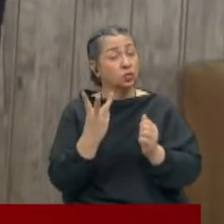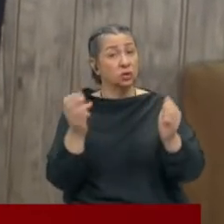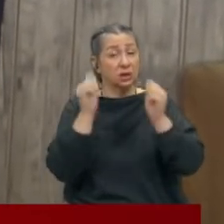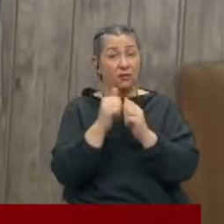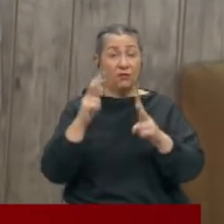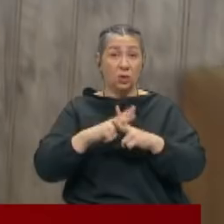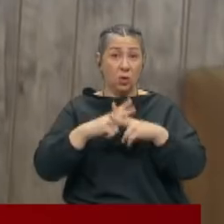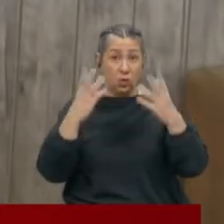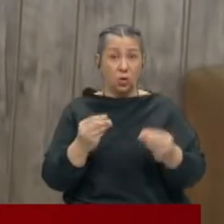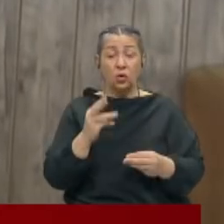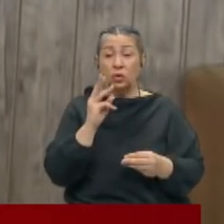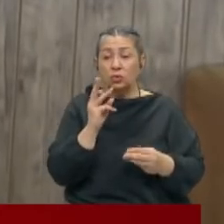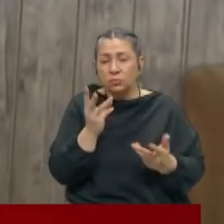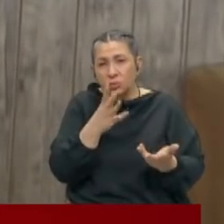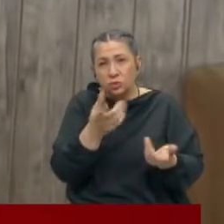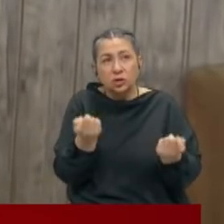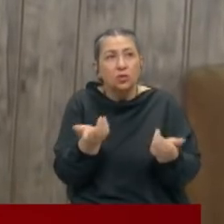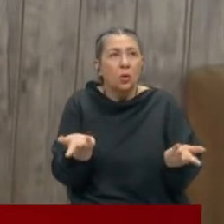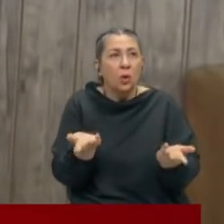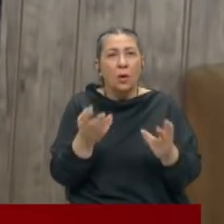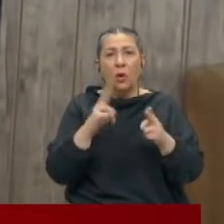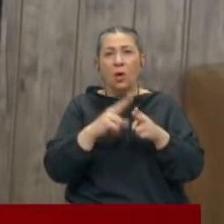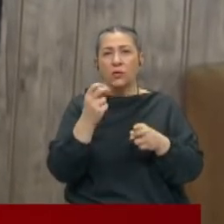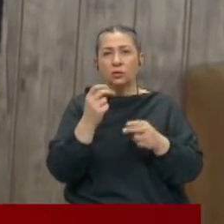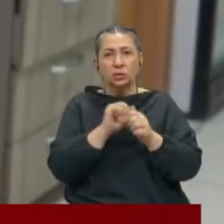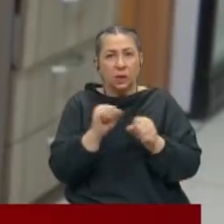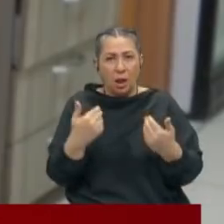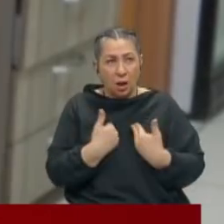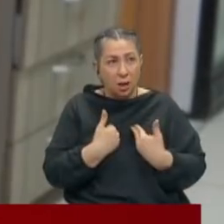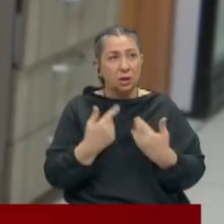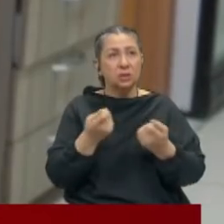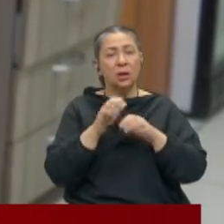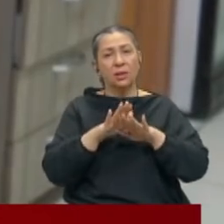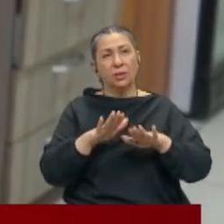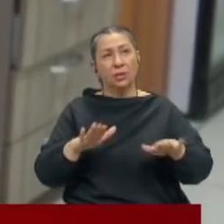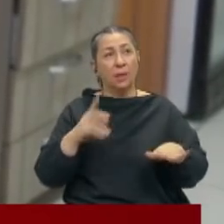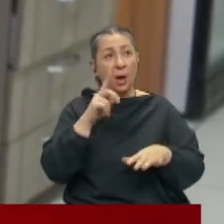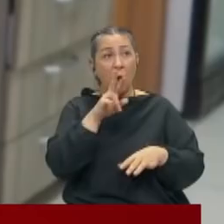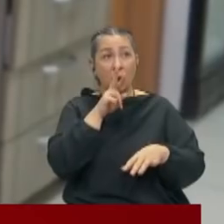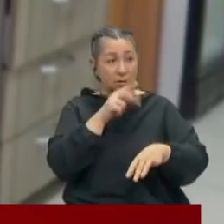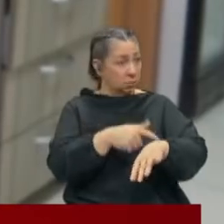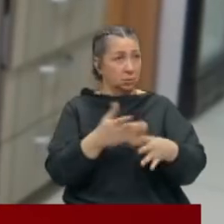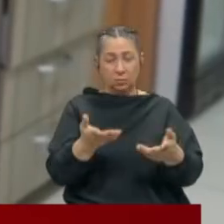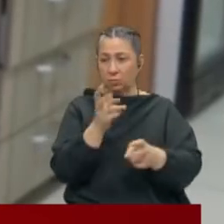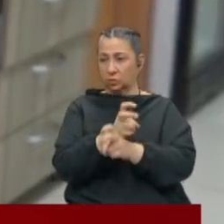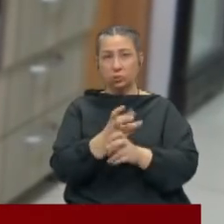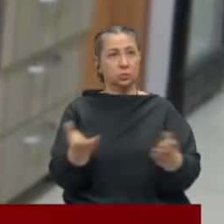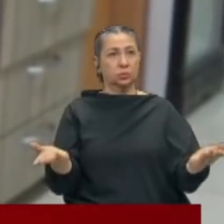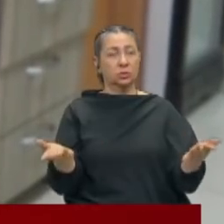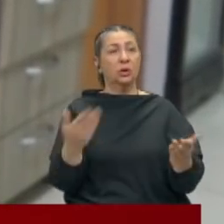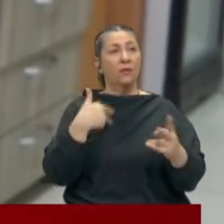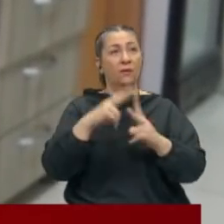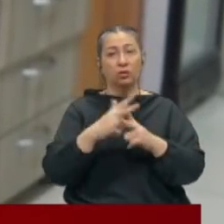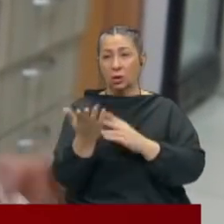bir faturamız oldu. Kış günü malum işimiz yok. Pandemi de etkilemekte. İşler çok durgun. Bakın öğlen saati şu anda iş yok. Dün